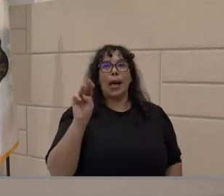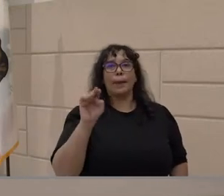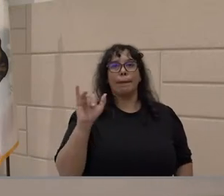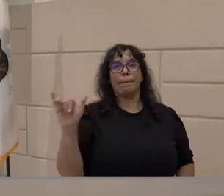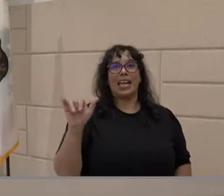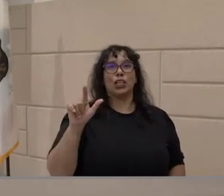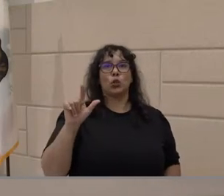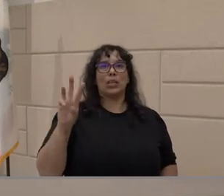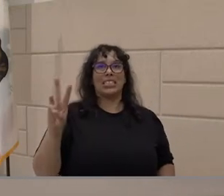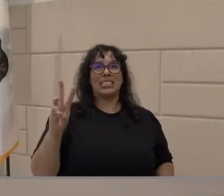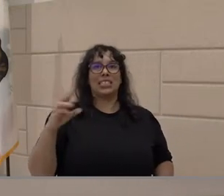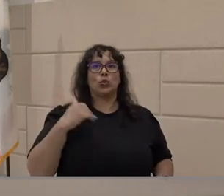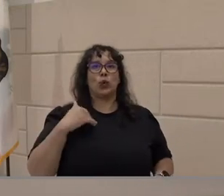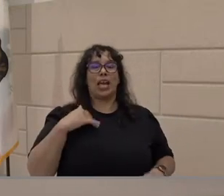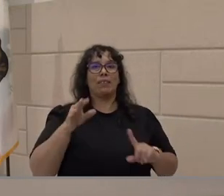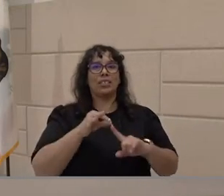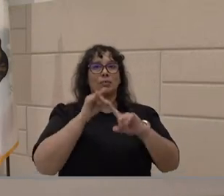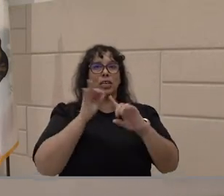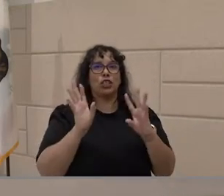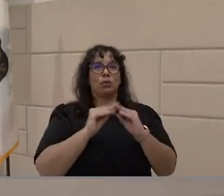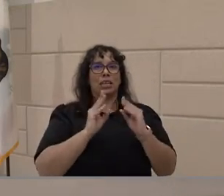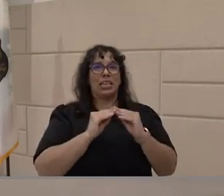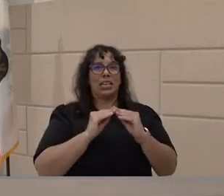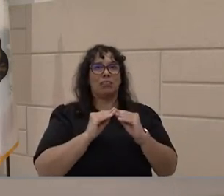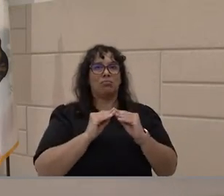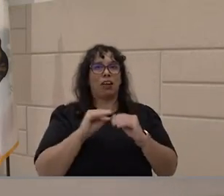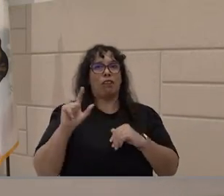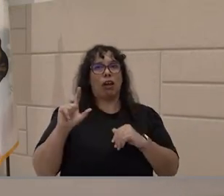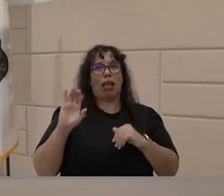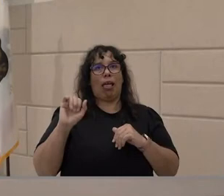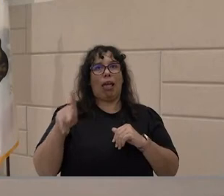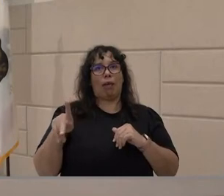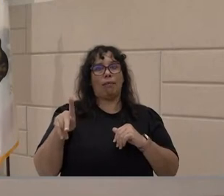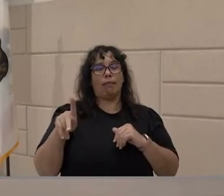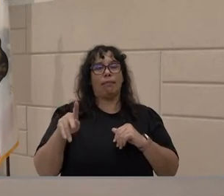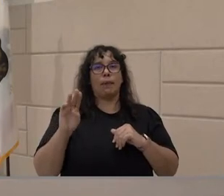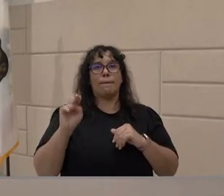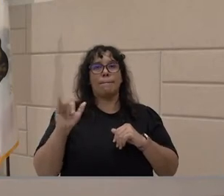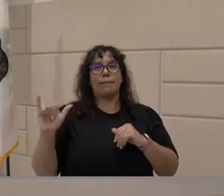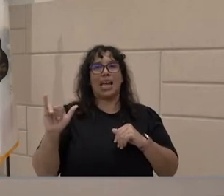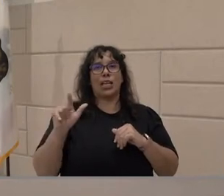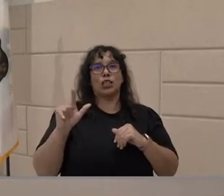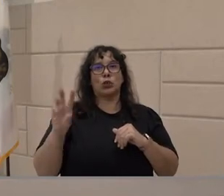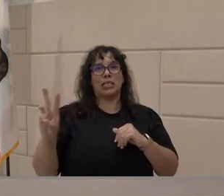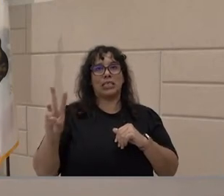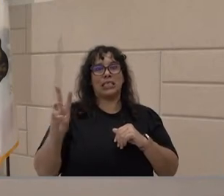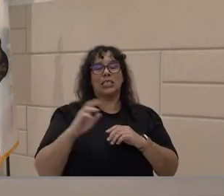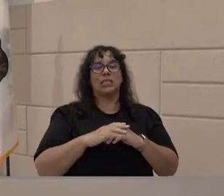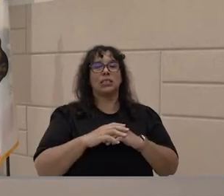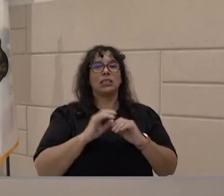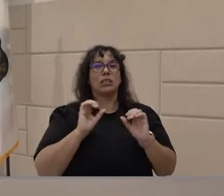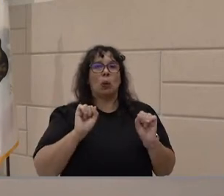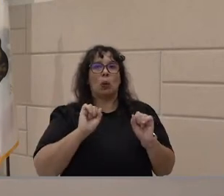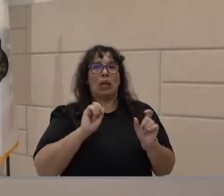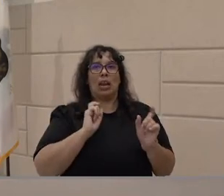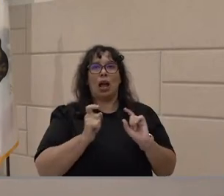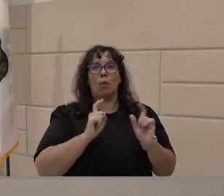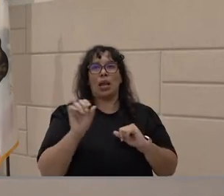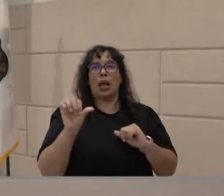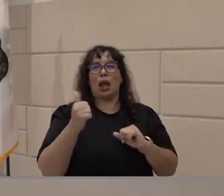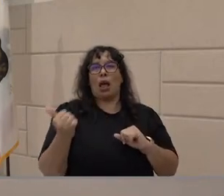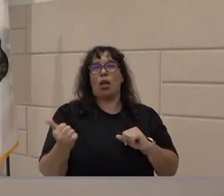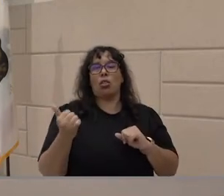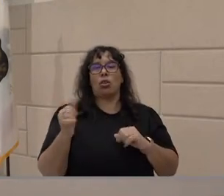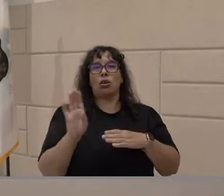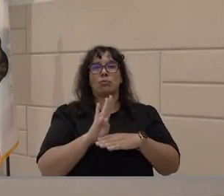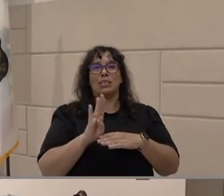ដូច្នេះខែឧសភាថ្ងៃទី26ខ្ញុំចង់ឲ្យមានកម្មវិធីប្រជុំពិសេសមួយស